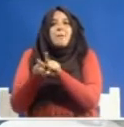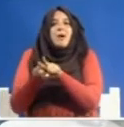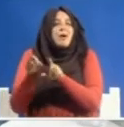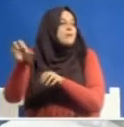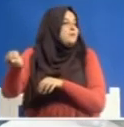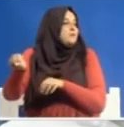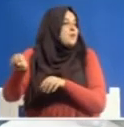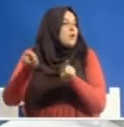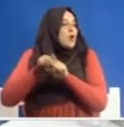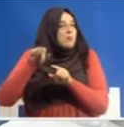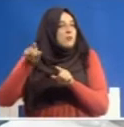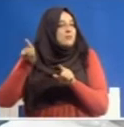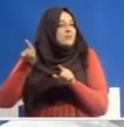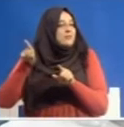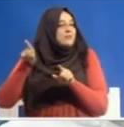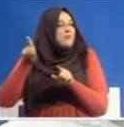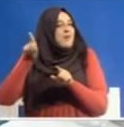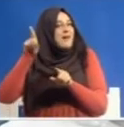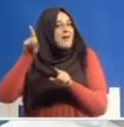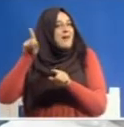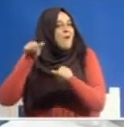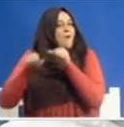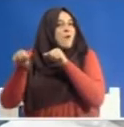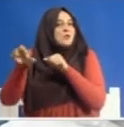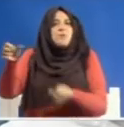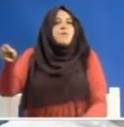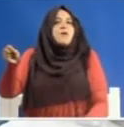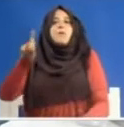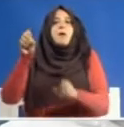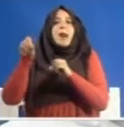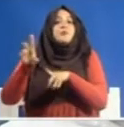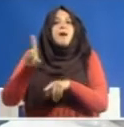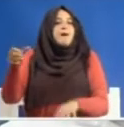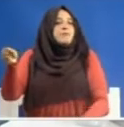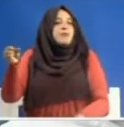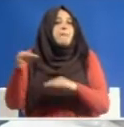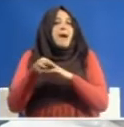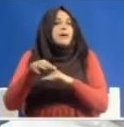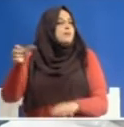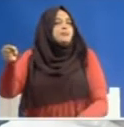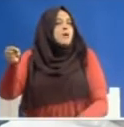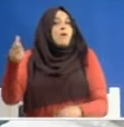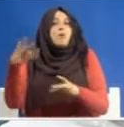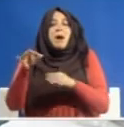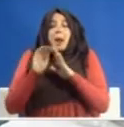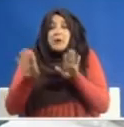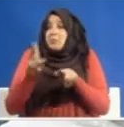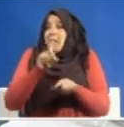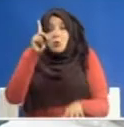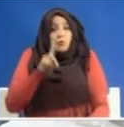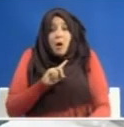هذه الآية 231 من سورة البقرة. لا يجوز على الرجال أن